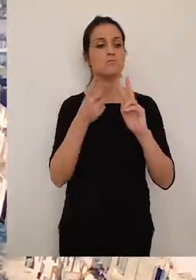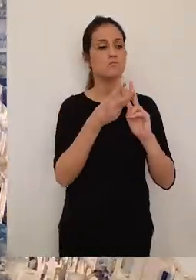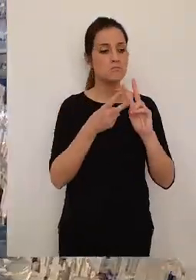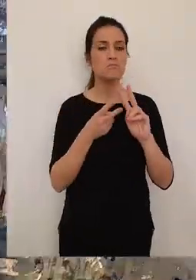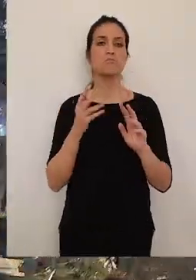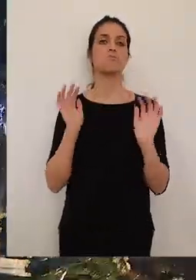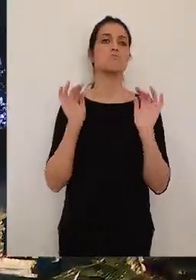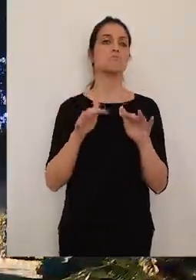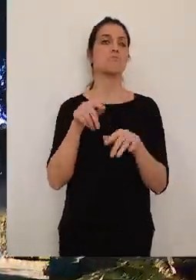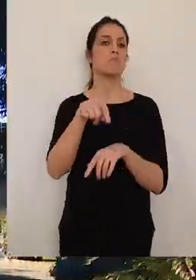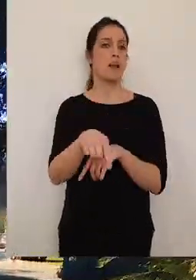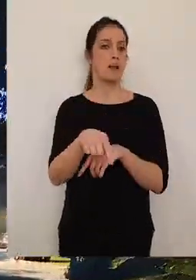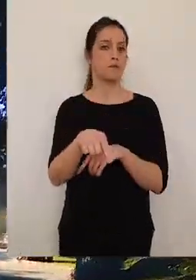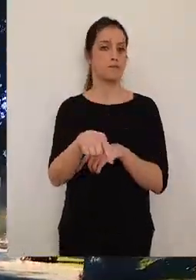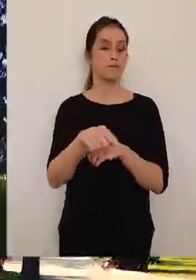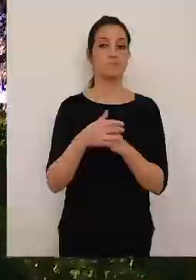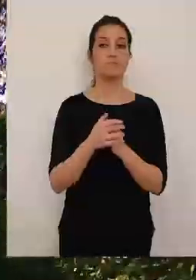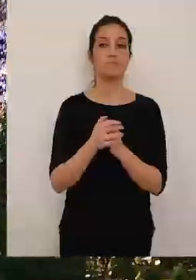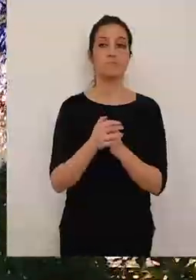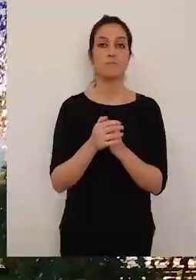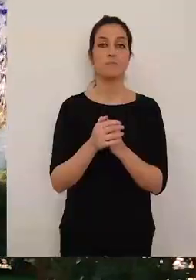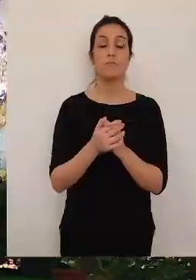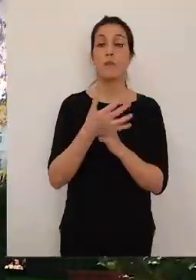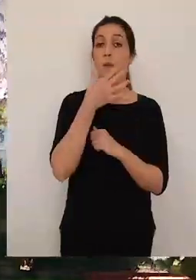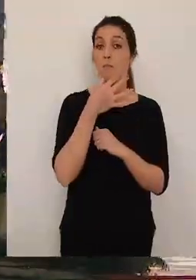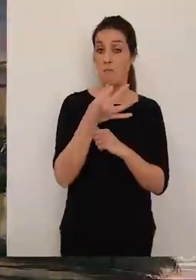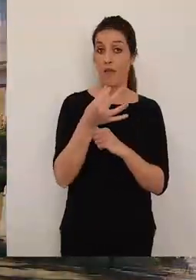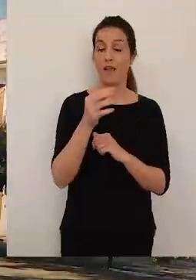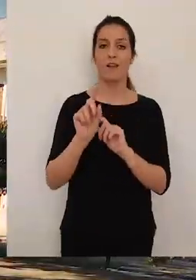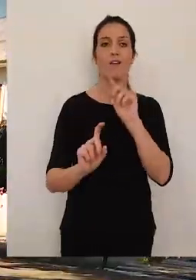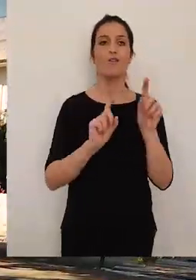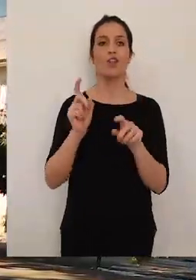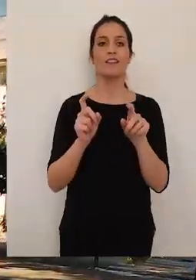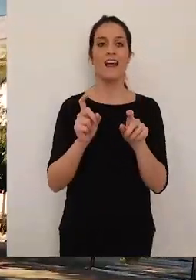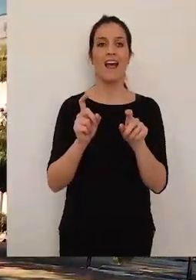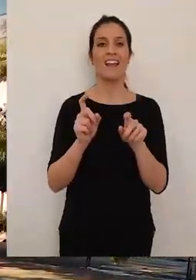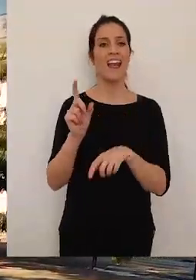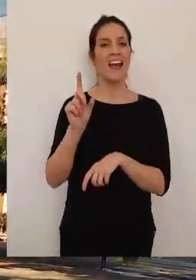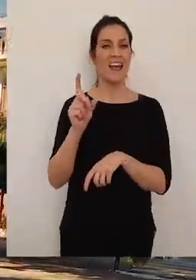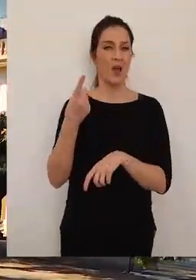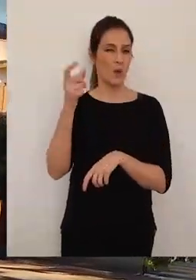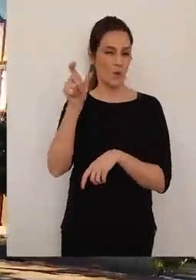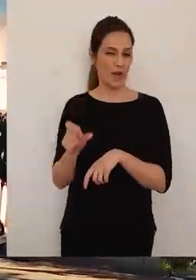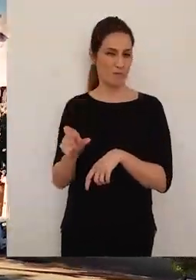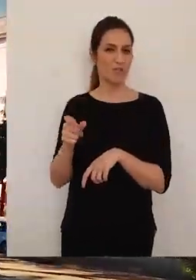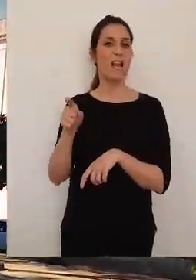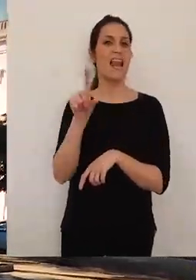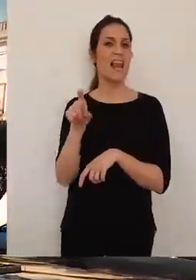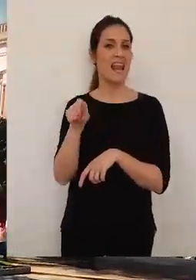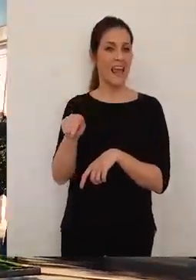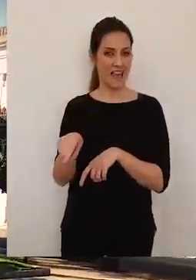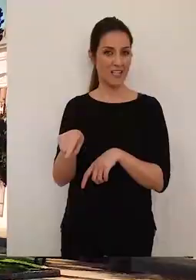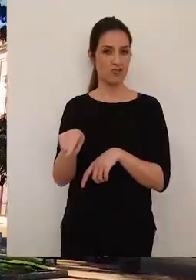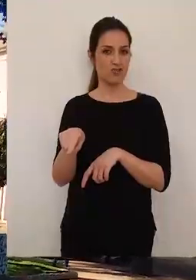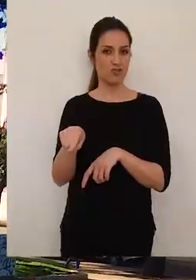comunità. A donare bellezza è la fontana del maestro leccese Fernando De Filippo, opera che celebra